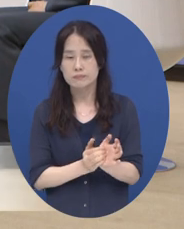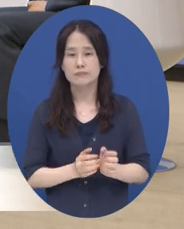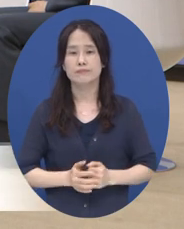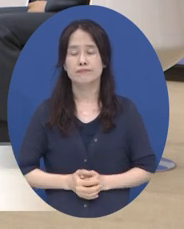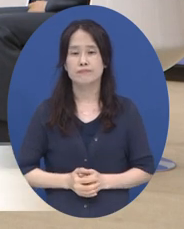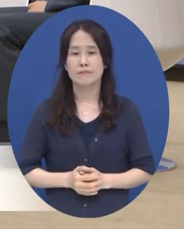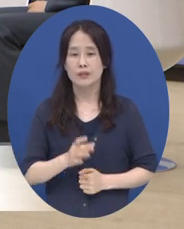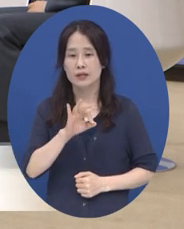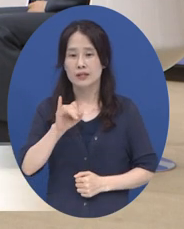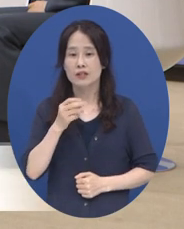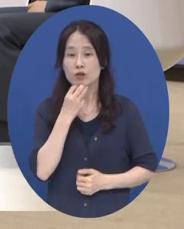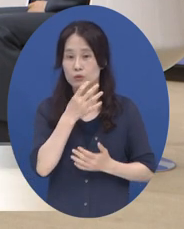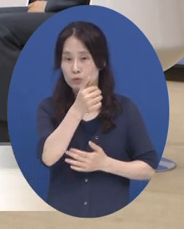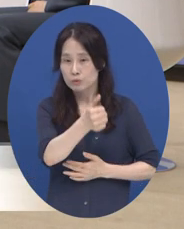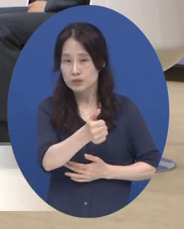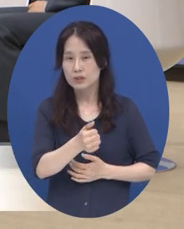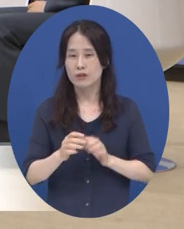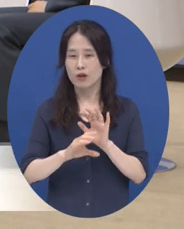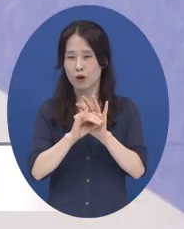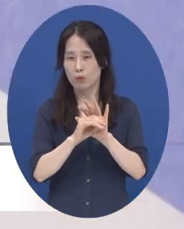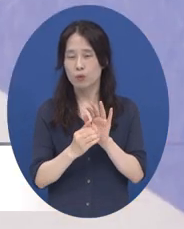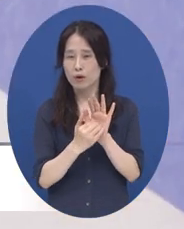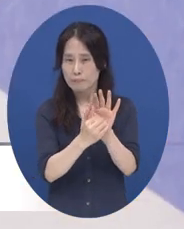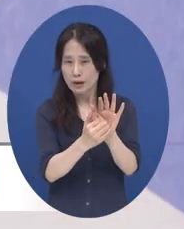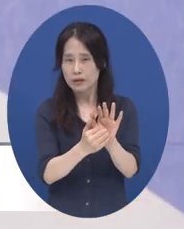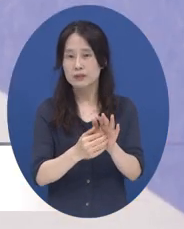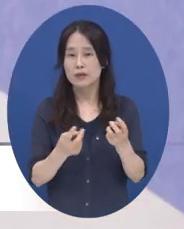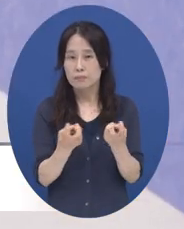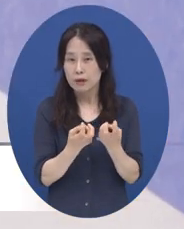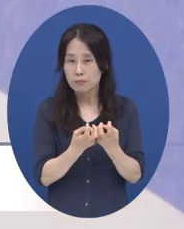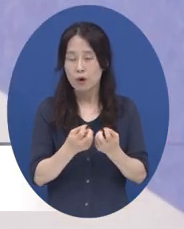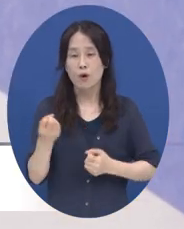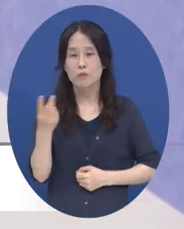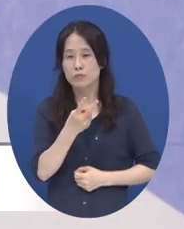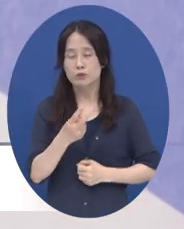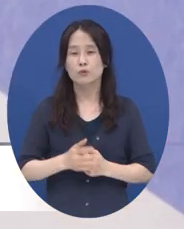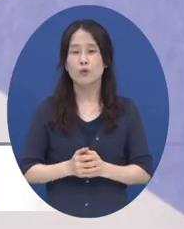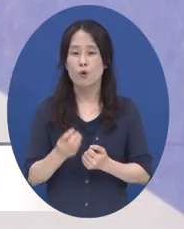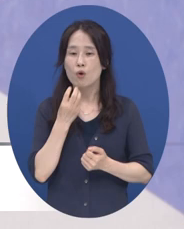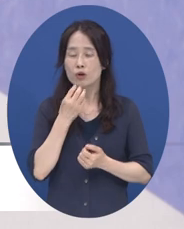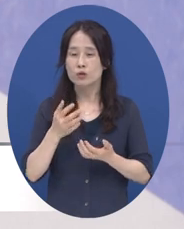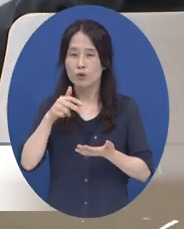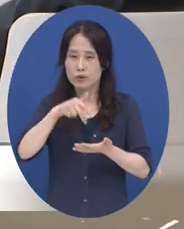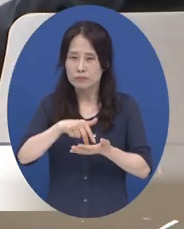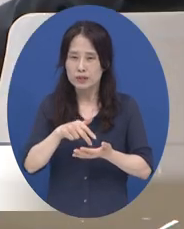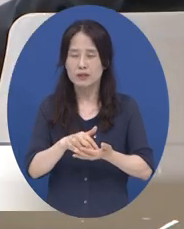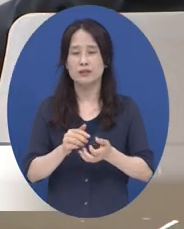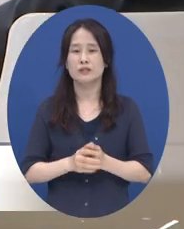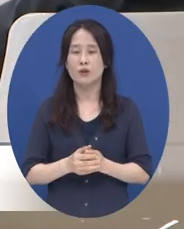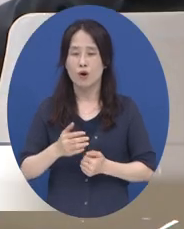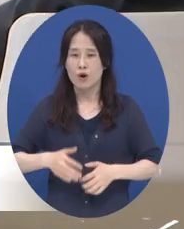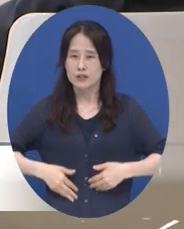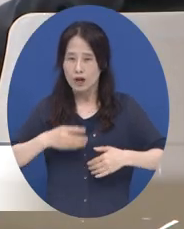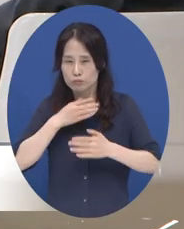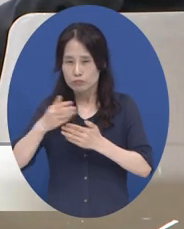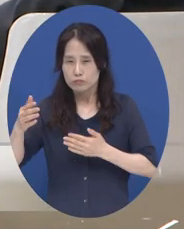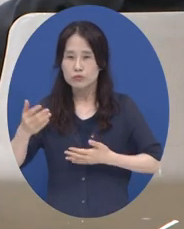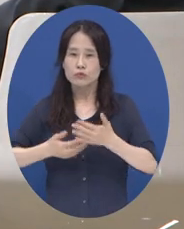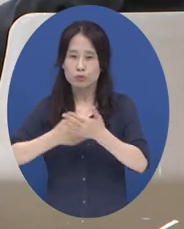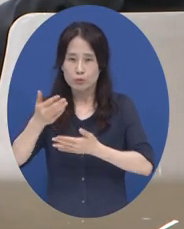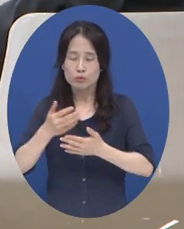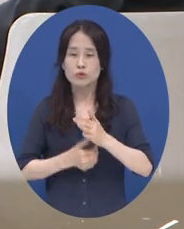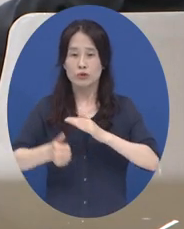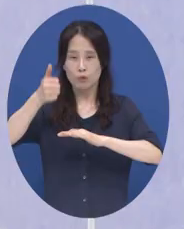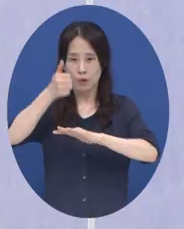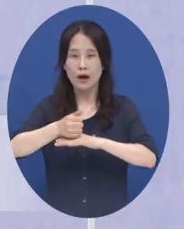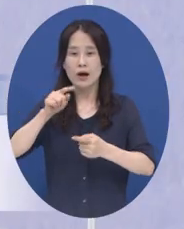특히 이제 면 경기도지사는 코론 알구 방역을 비롯해 경기도가 인도적 차원에서 추진해 온 남북교류협력 사업들의 성과를 지퍼